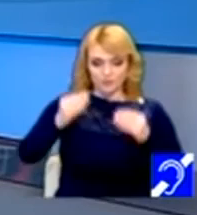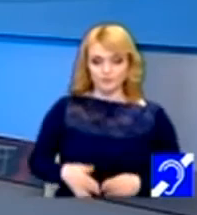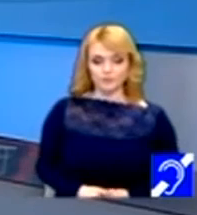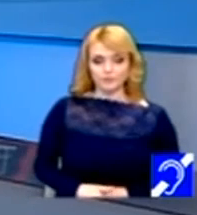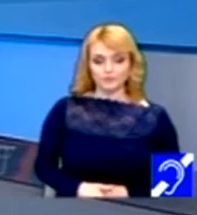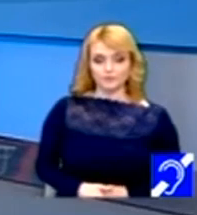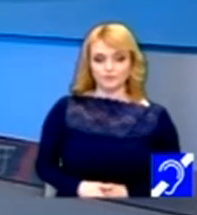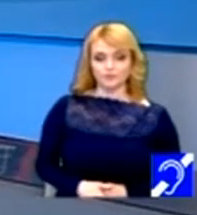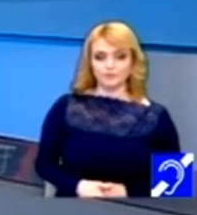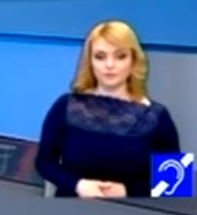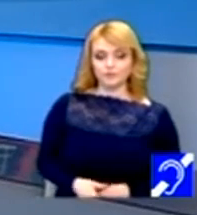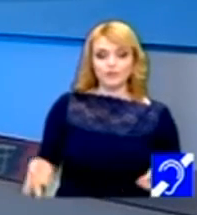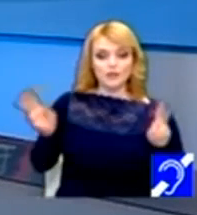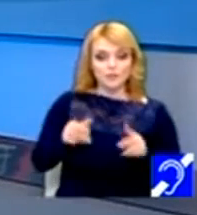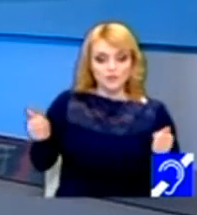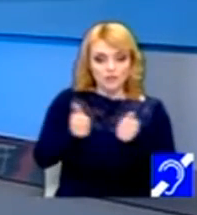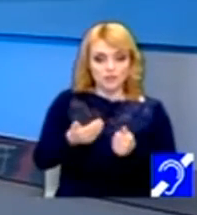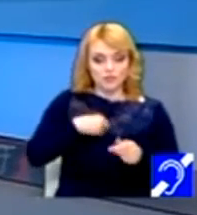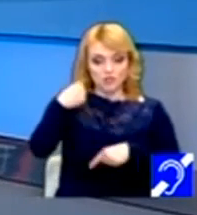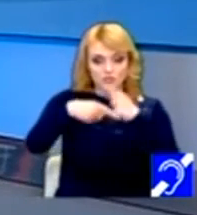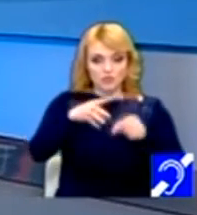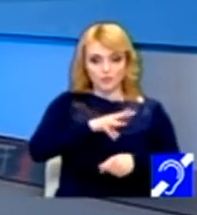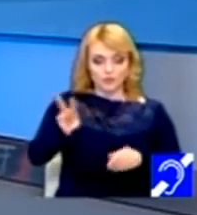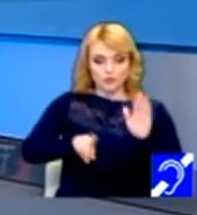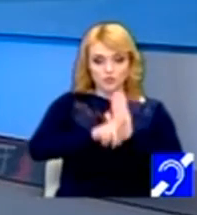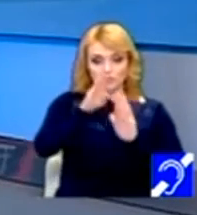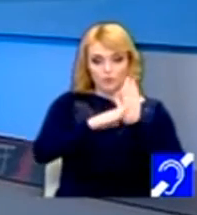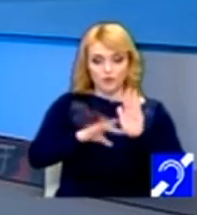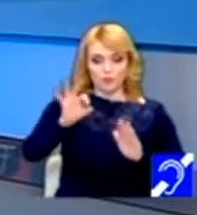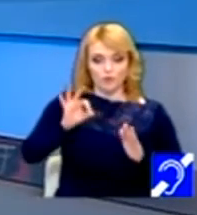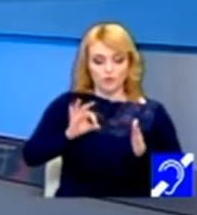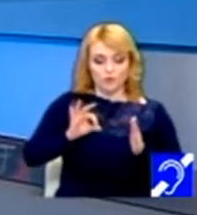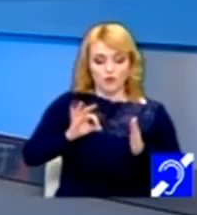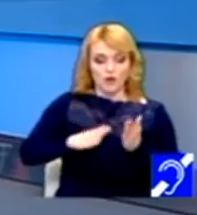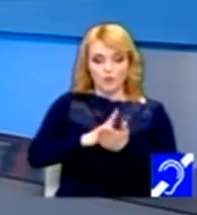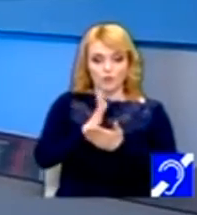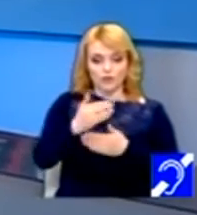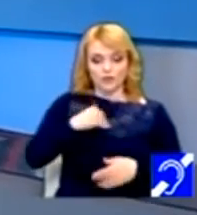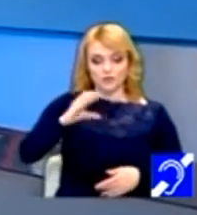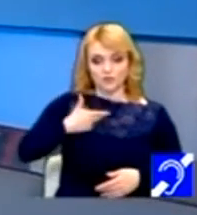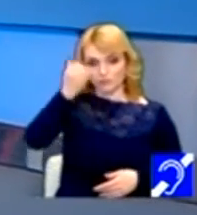așteptăm opiniile dumneavoastră. Rămâneți alături de noi. În câteva minute începe emisiunea Punctul pe azi. Eu sunt